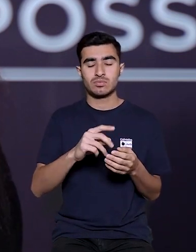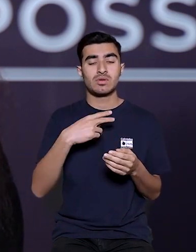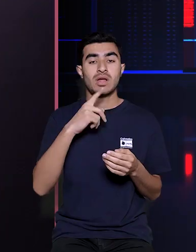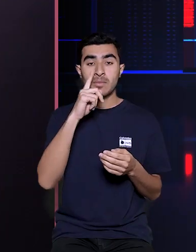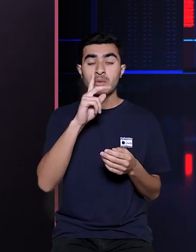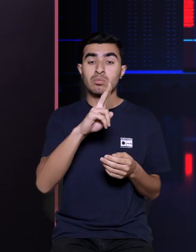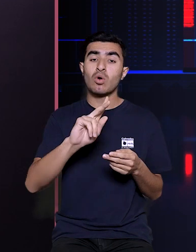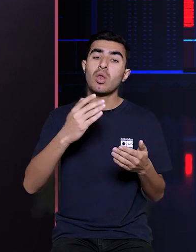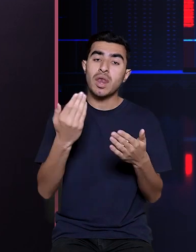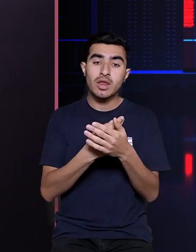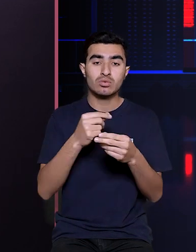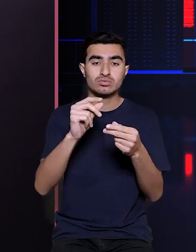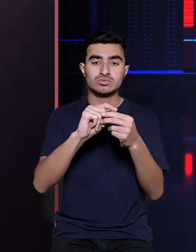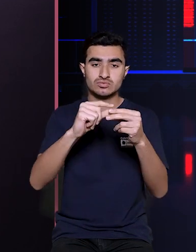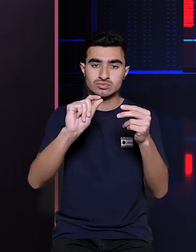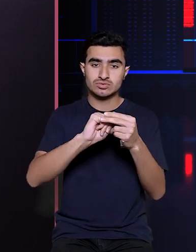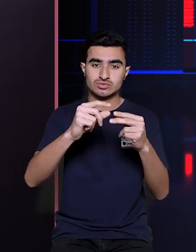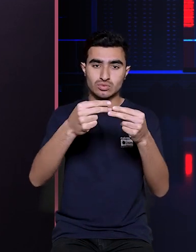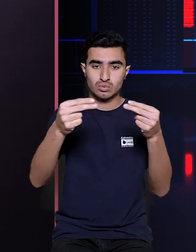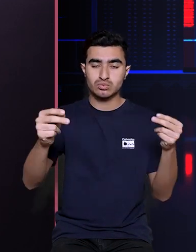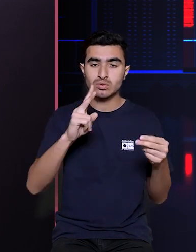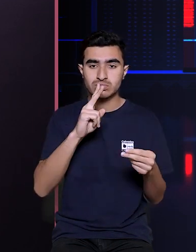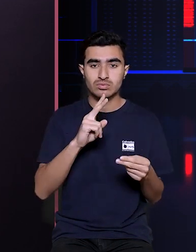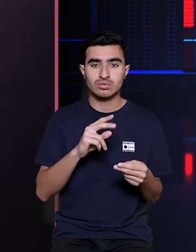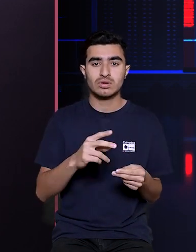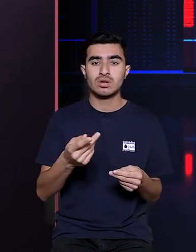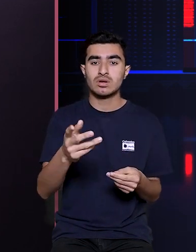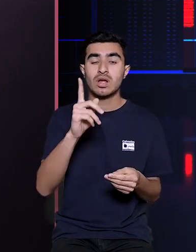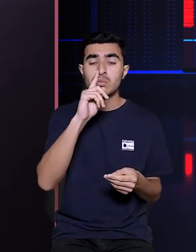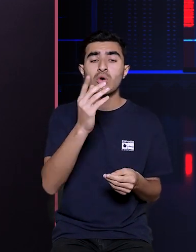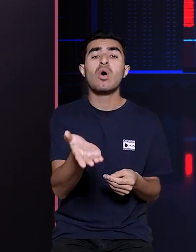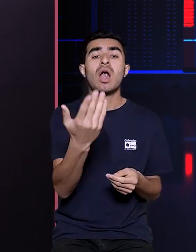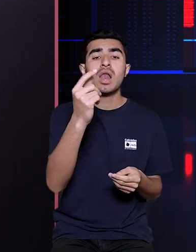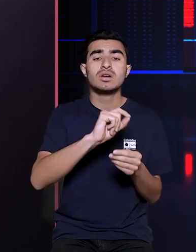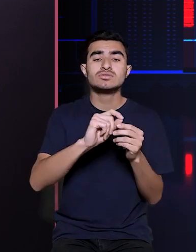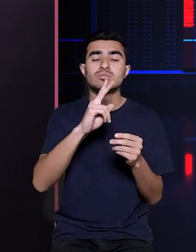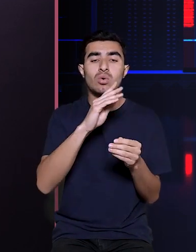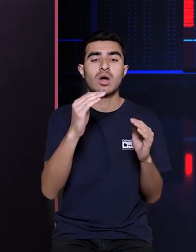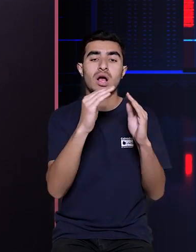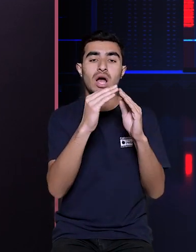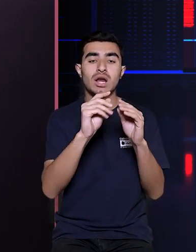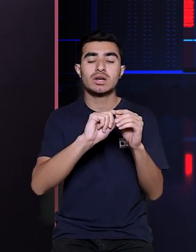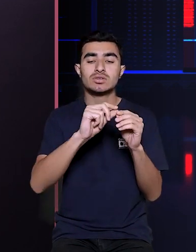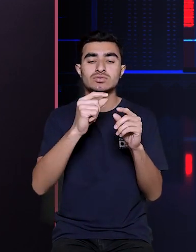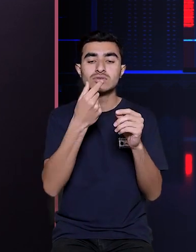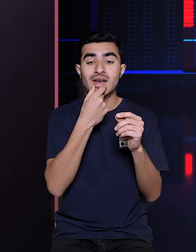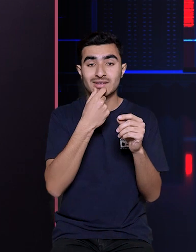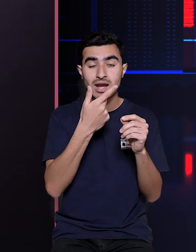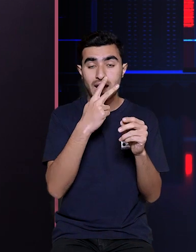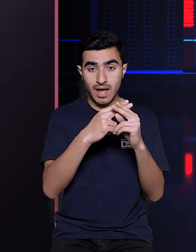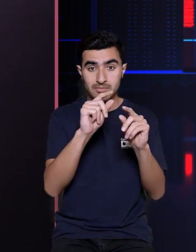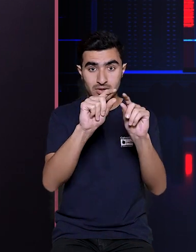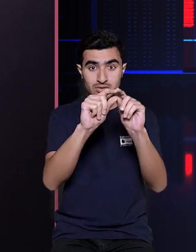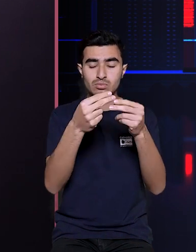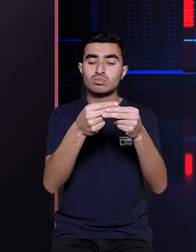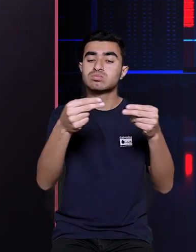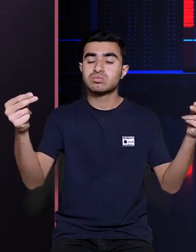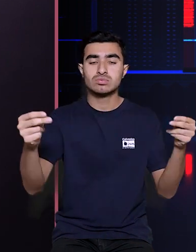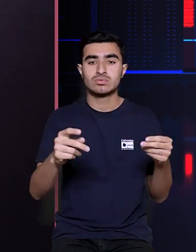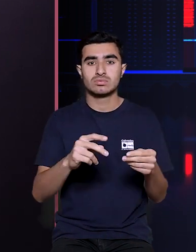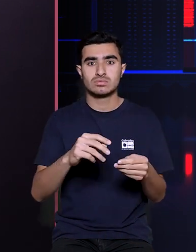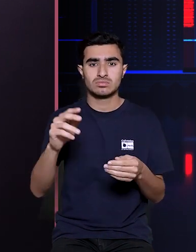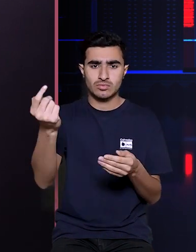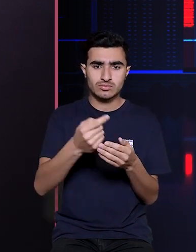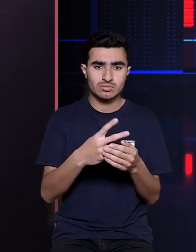एक और जुमला उस्तानी ने बनाने को कहा, नौरीन तुम खड़ी होकर जुमला बनाओ घर बार। नौरीन खड़ी हुई और नौरीन ने